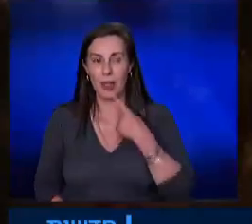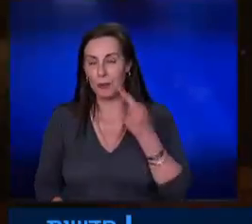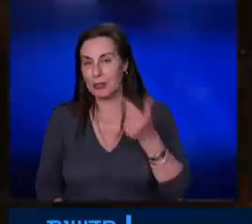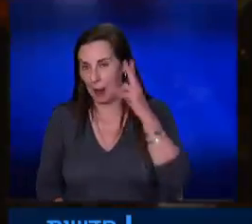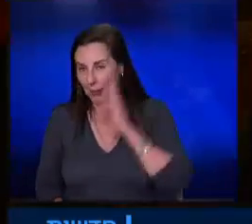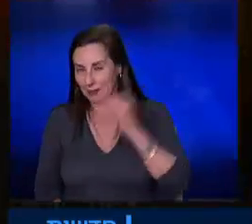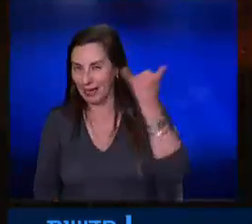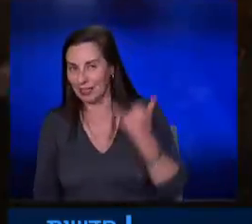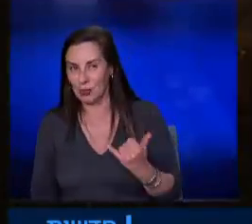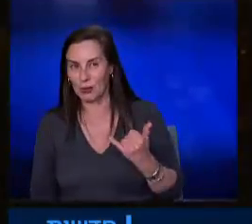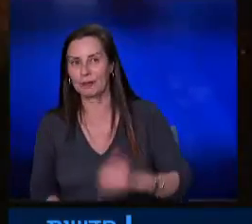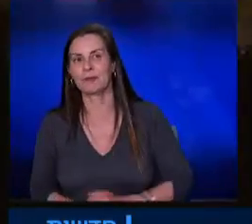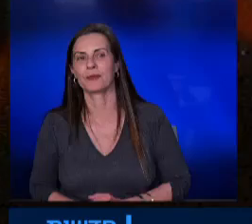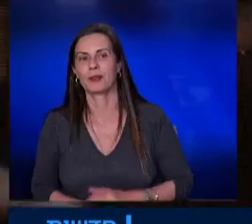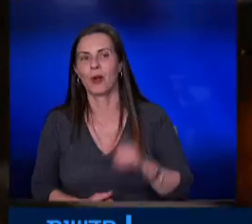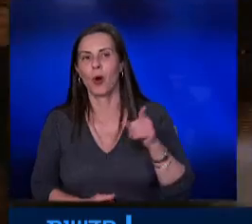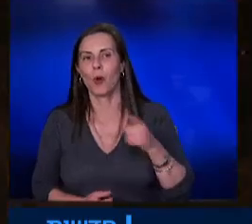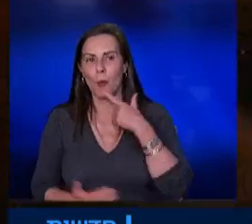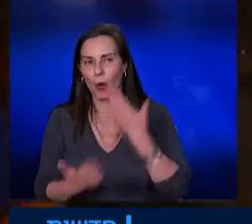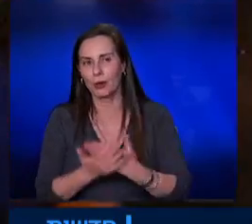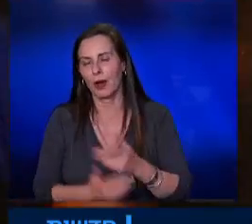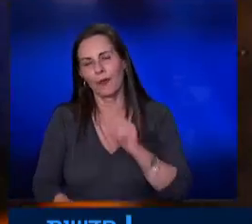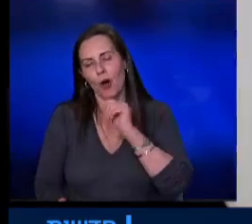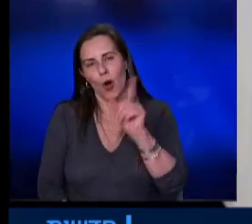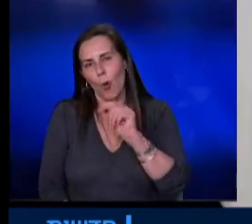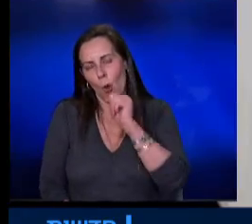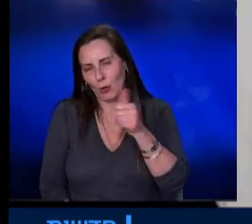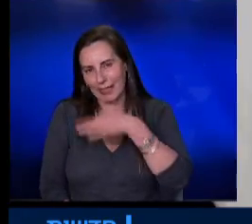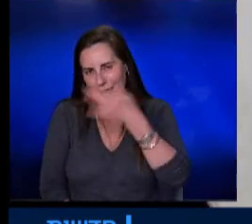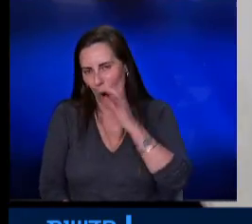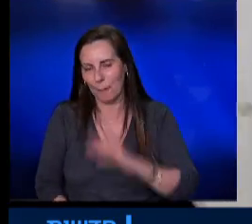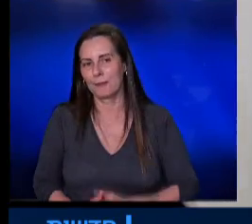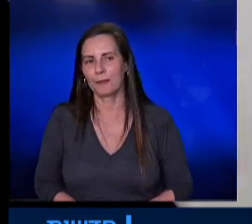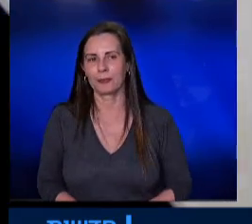ביישנים הקריקטוריסטים. הוא ודאי מודה, אבל הוא ביקש לו לנאום.